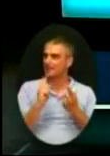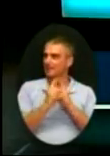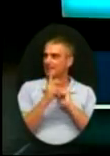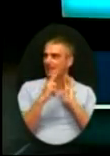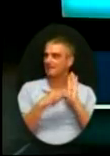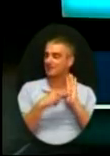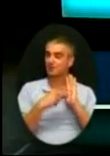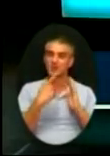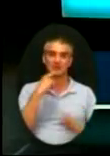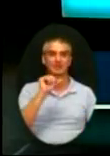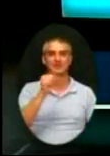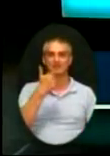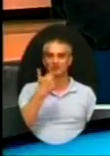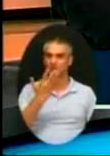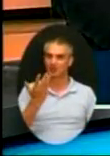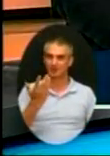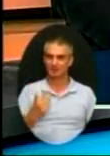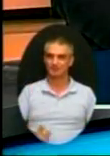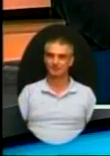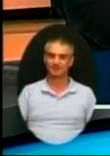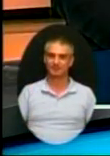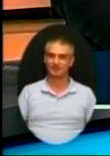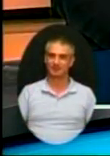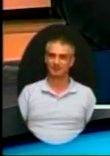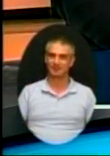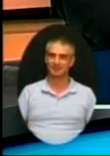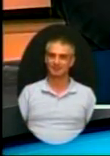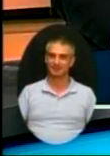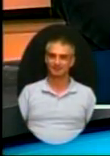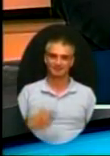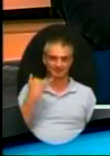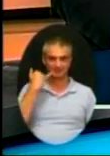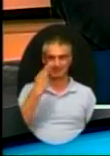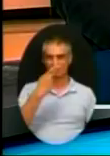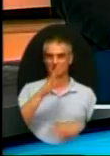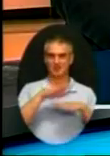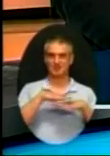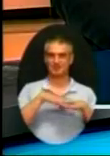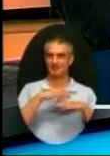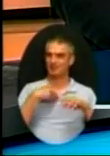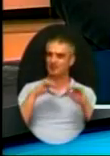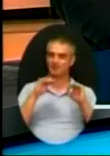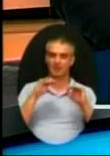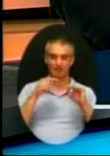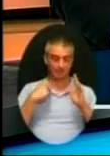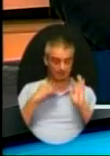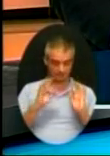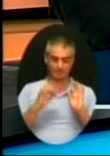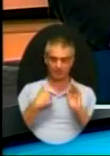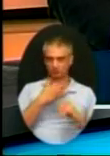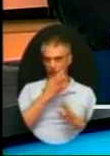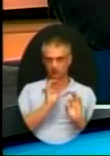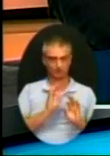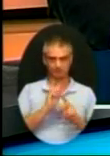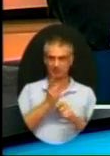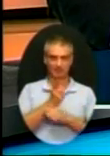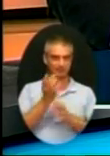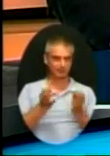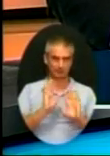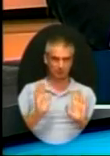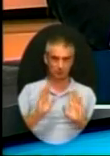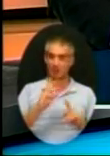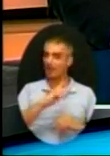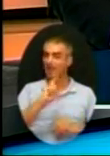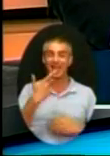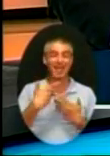יואל? קודם כל, את התמונה אני יכול... נאחל כל הצלחה לבוז'י הרצוג בתפקיד החדש. נאחל לו, אין באמת עכשיו ברצינות, בלי ציניות,